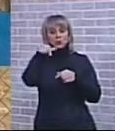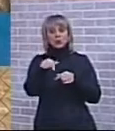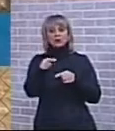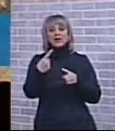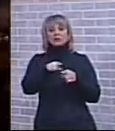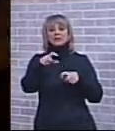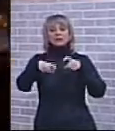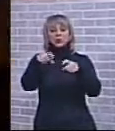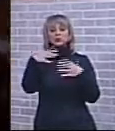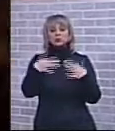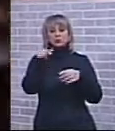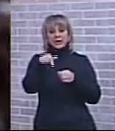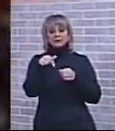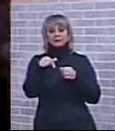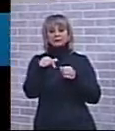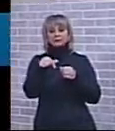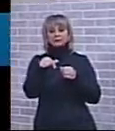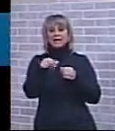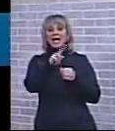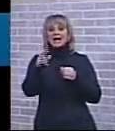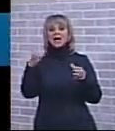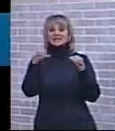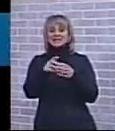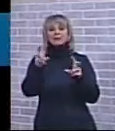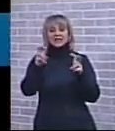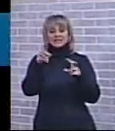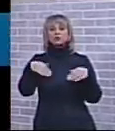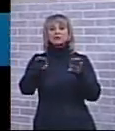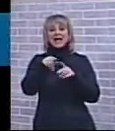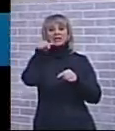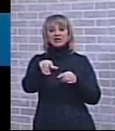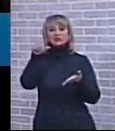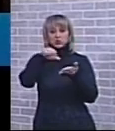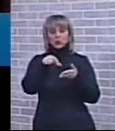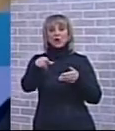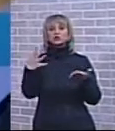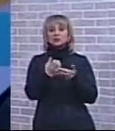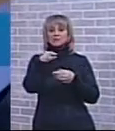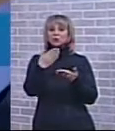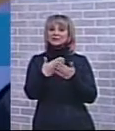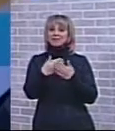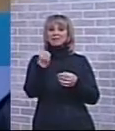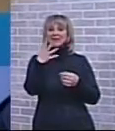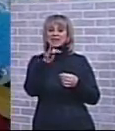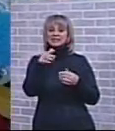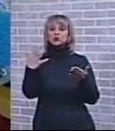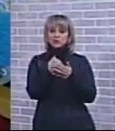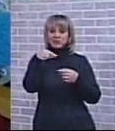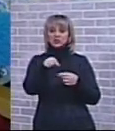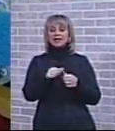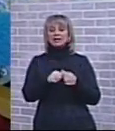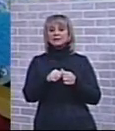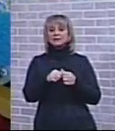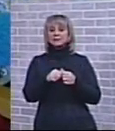и вот они бегут уже. Как ансамбль назовете, так ему и выступать. Успеху, например, уже 15 успешных